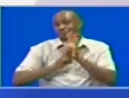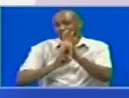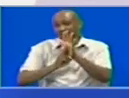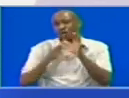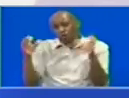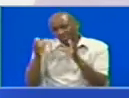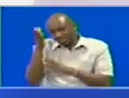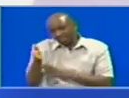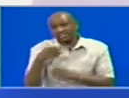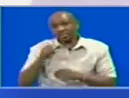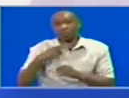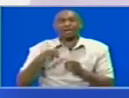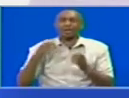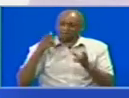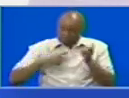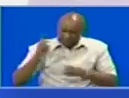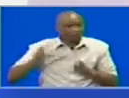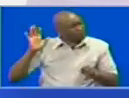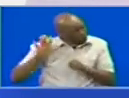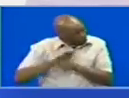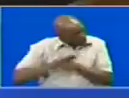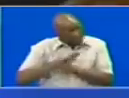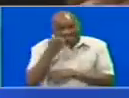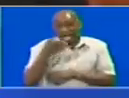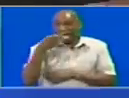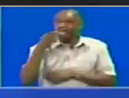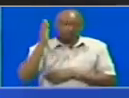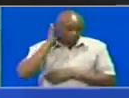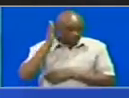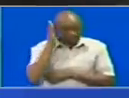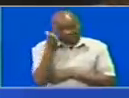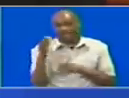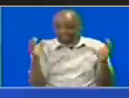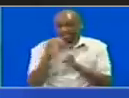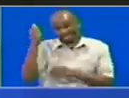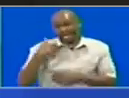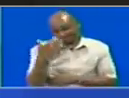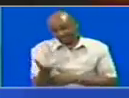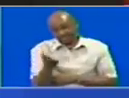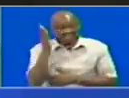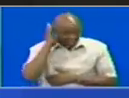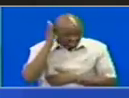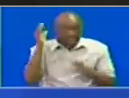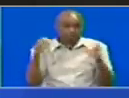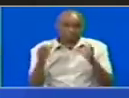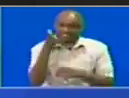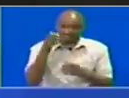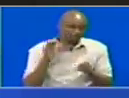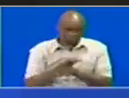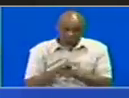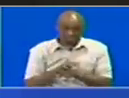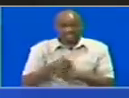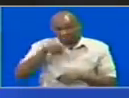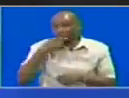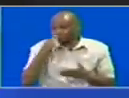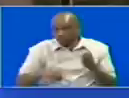community identified as a key population in the fight against HIV and AIDS in Kenya, the gay community, as he waited